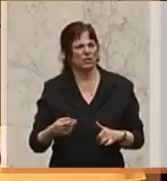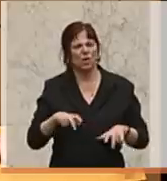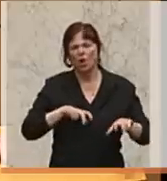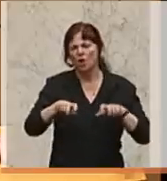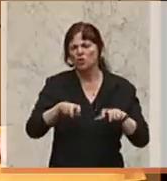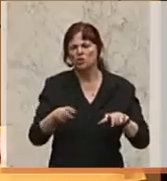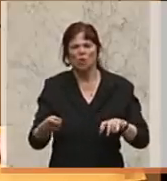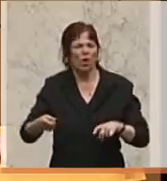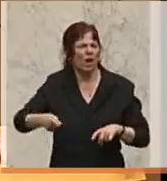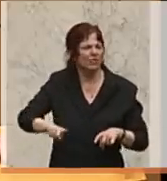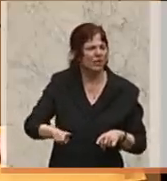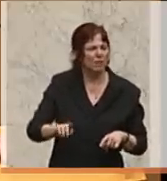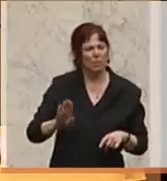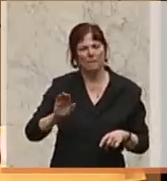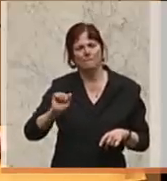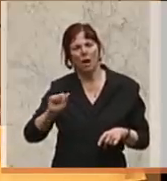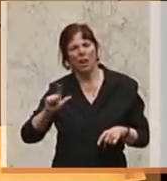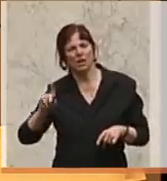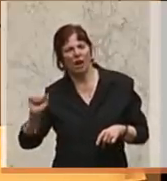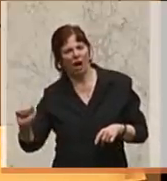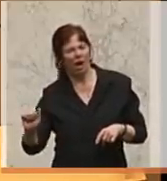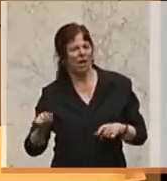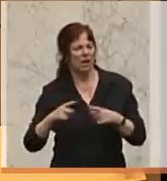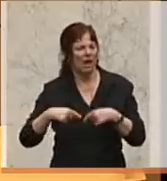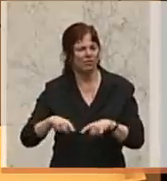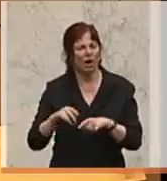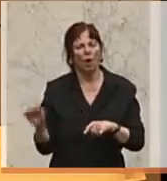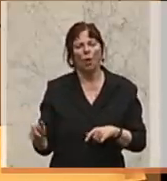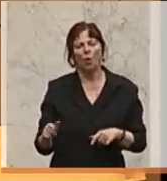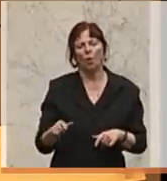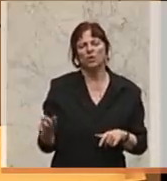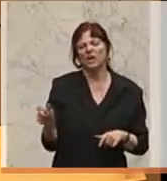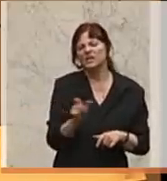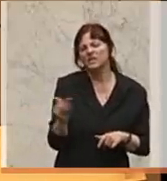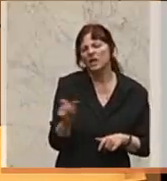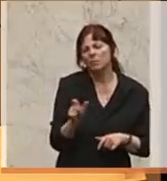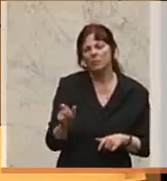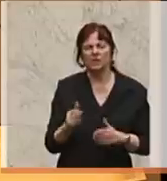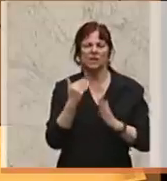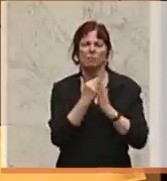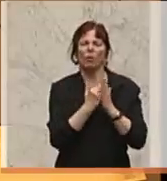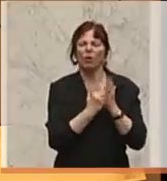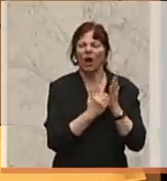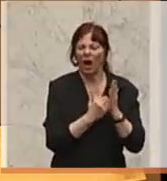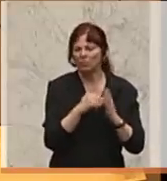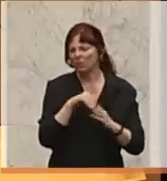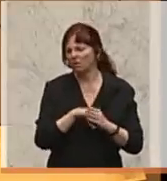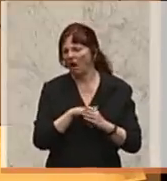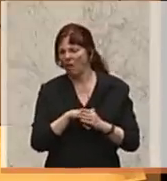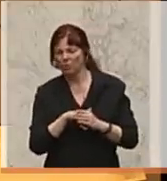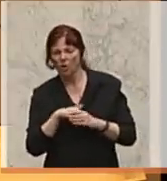Ballkalender oder ob zum Beispiel im Semesterprogramm einer katholischen Studentenverbindung, ob das tatsächlich für